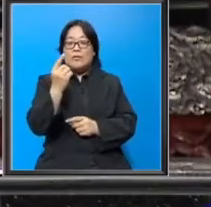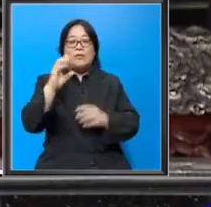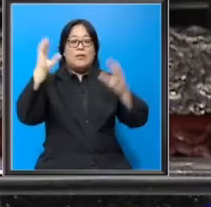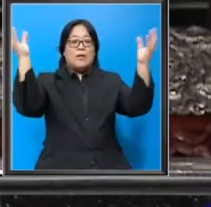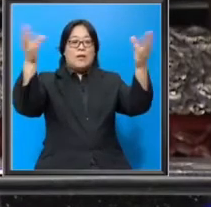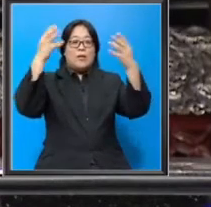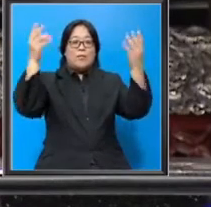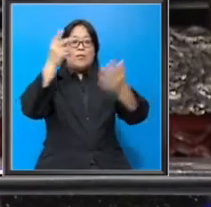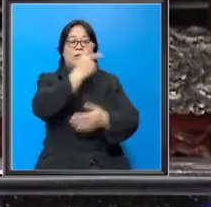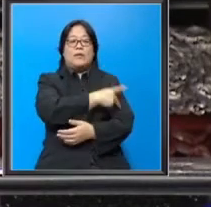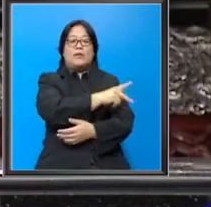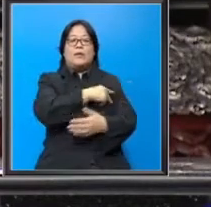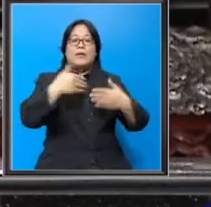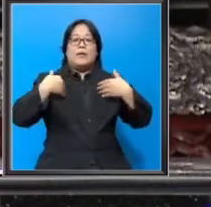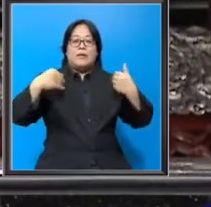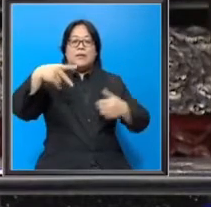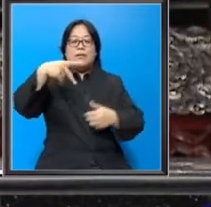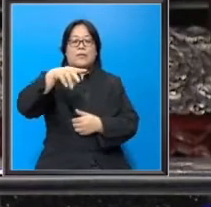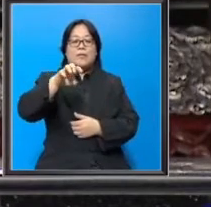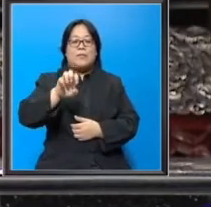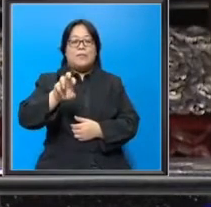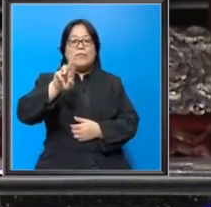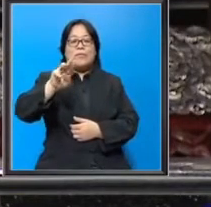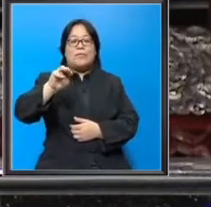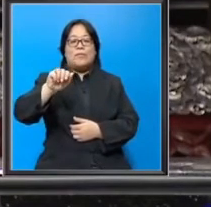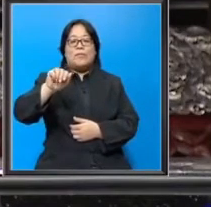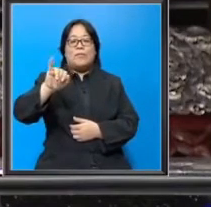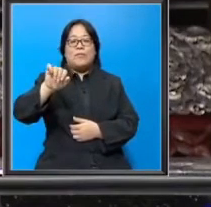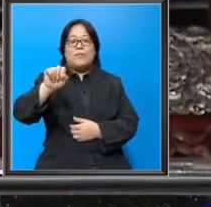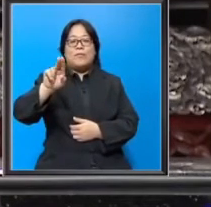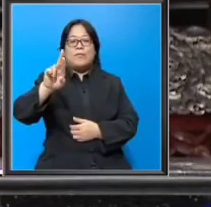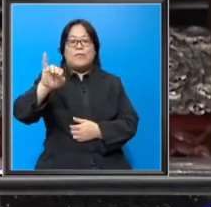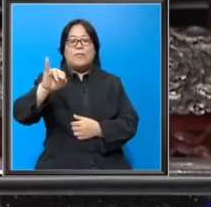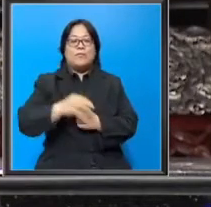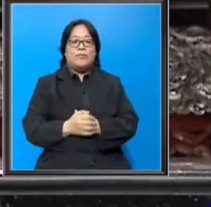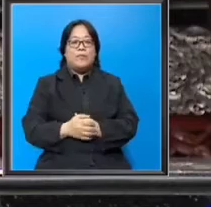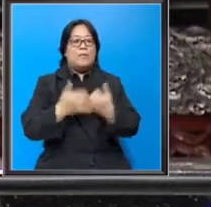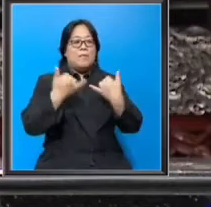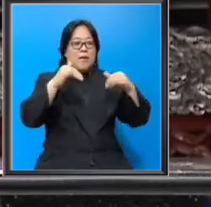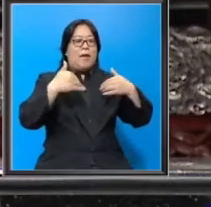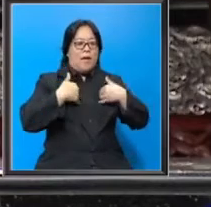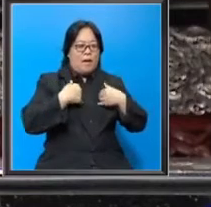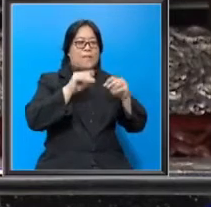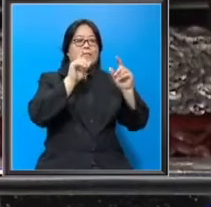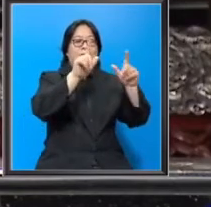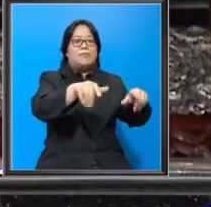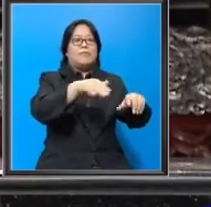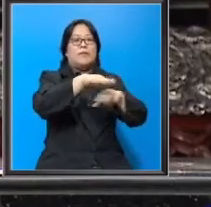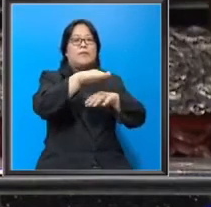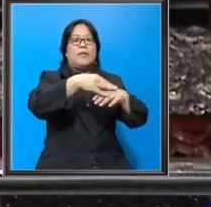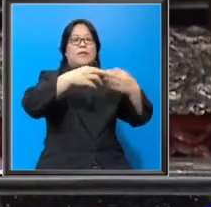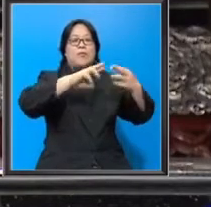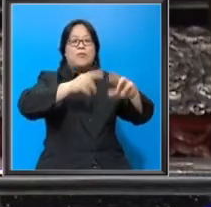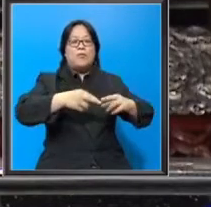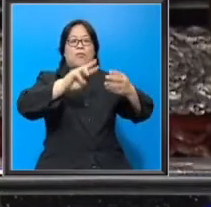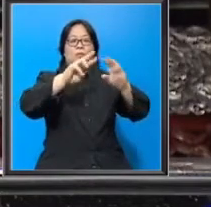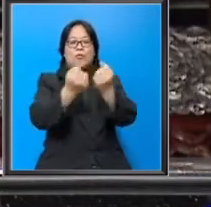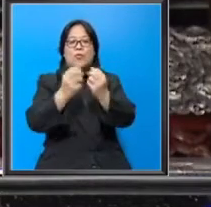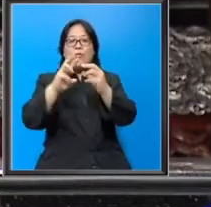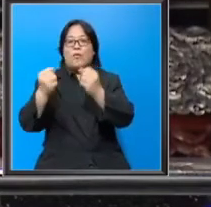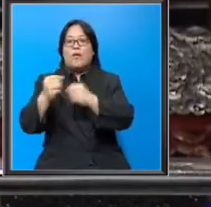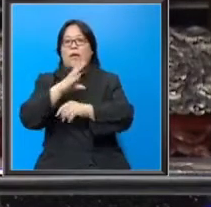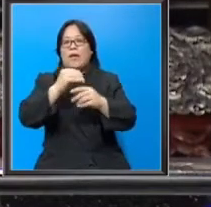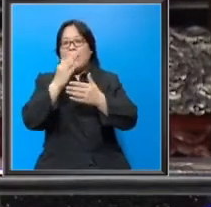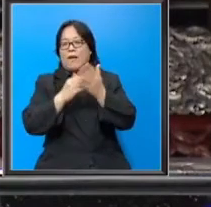ambulans di klinik kesehatan permaisuri ada yang masih di bengkel Ndak ado yang telah diutuskan